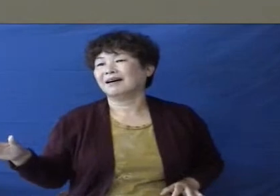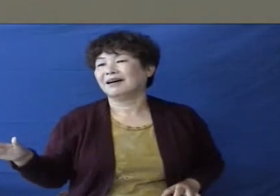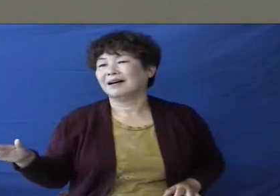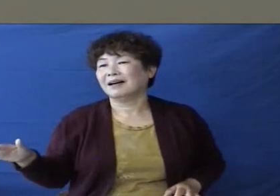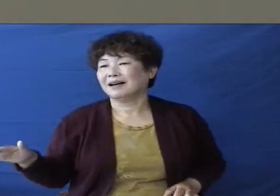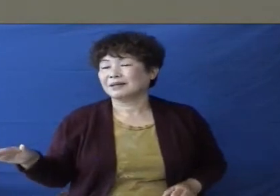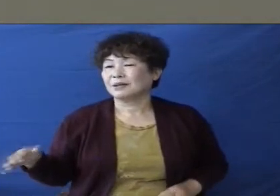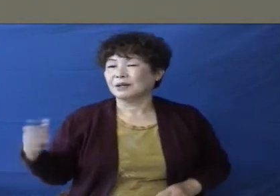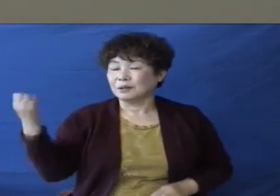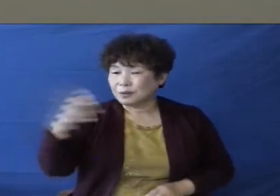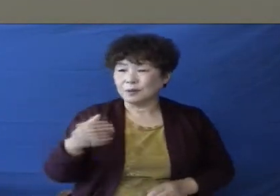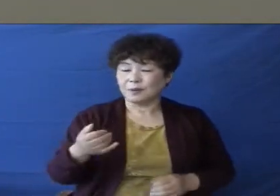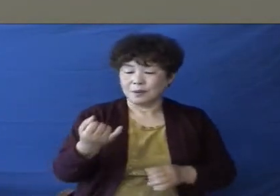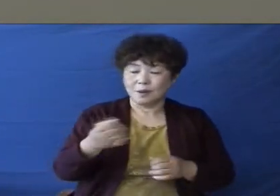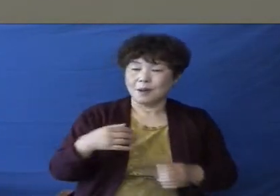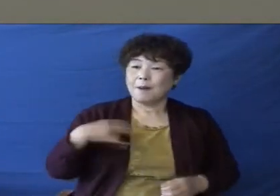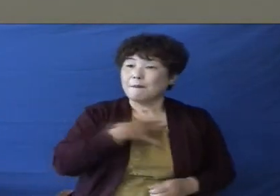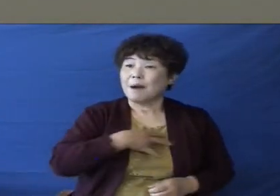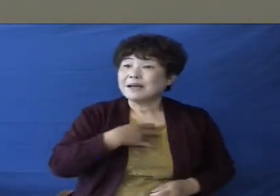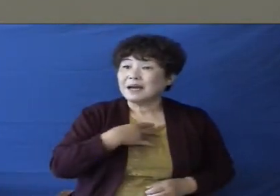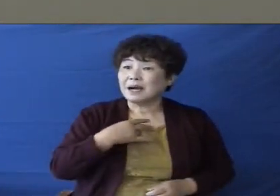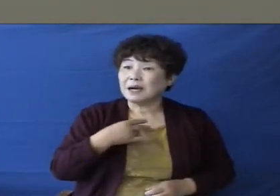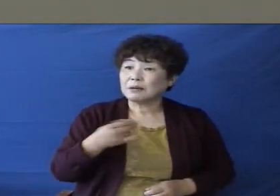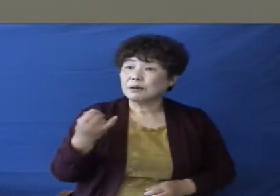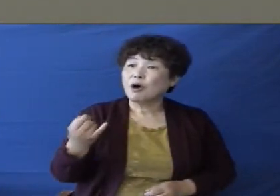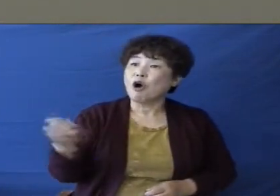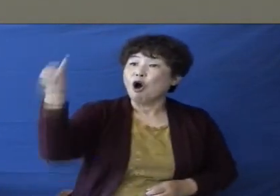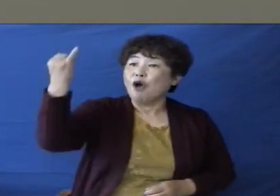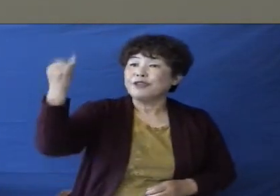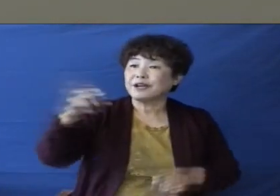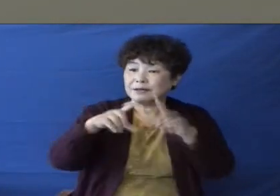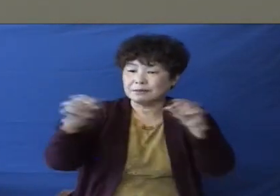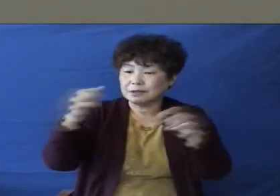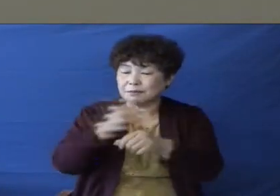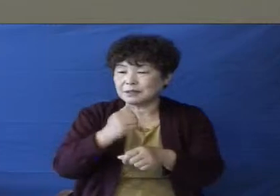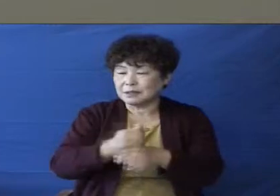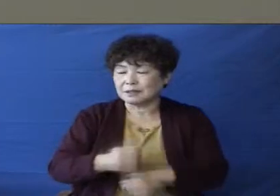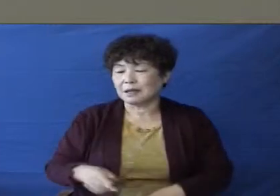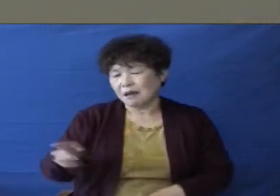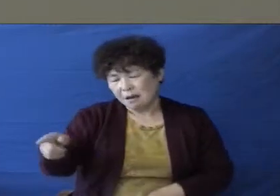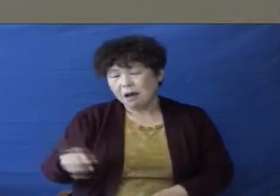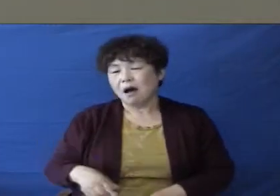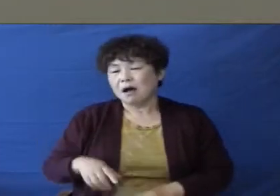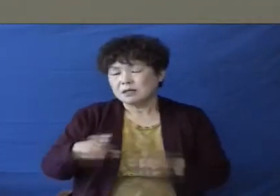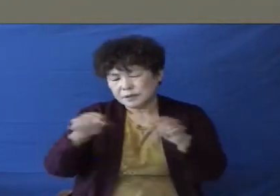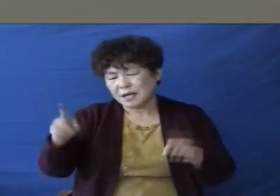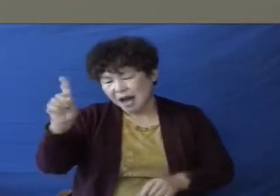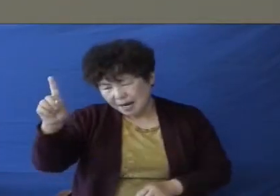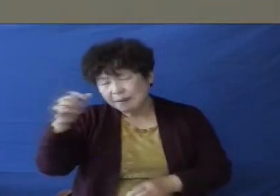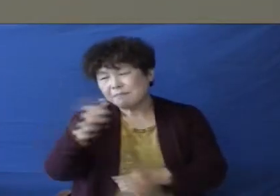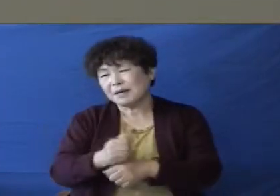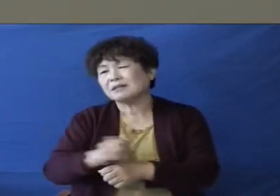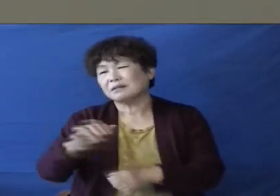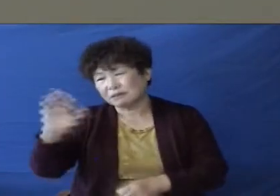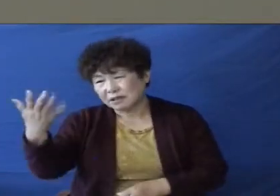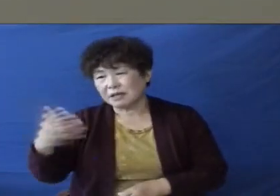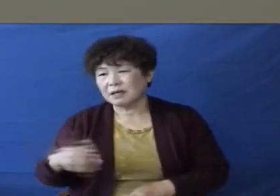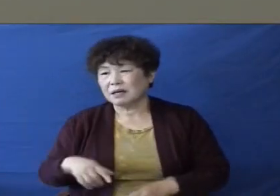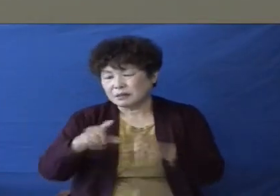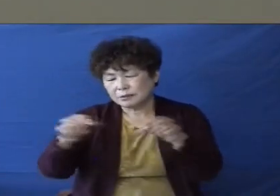가지만 해도 좋게 먹는거에 그렇게 마 온 시간을 쓰지 마 네 말을 들어야 될 거 아냐 내가 왔으면